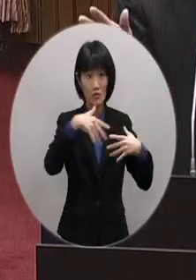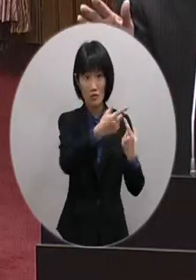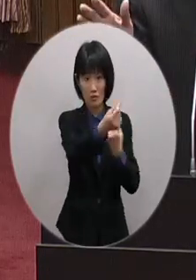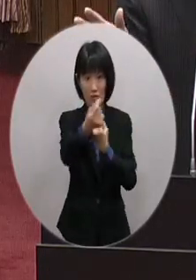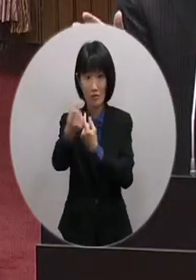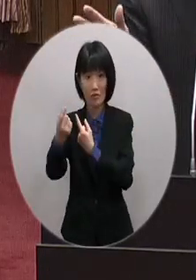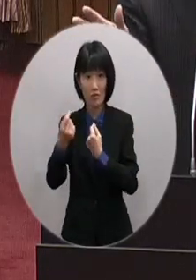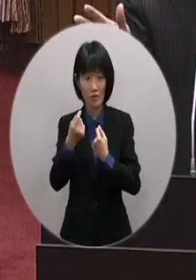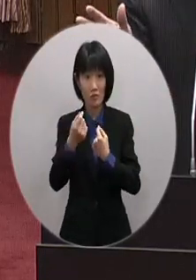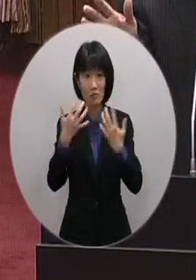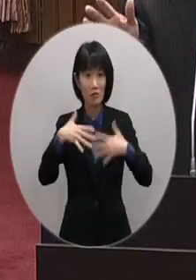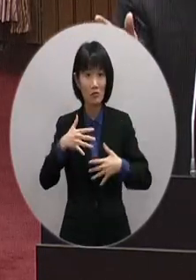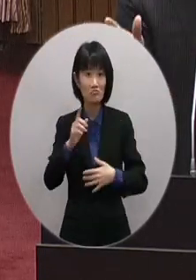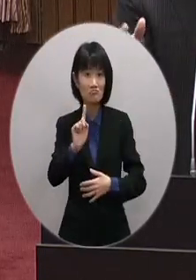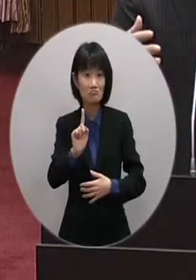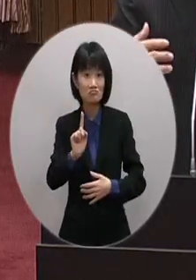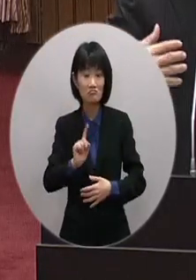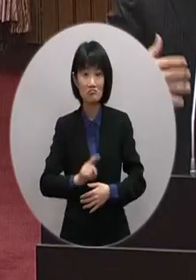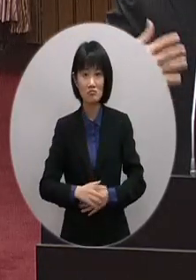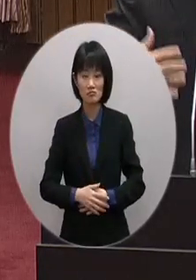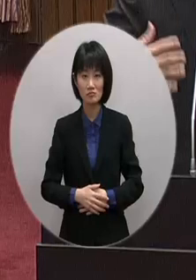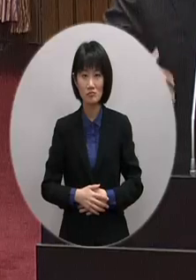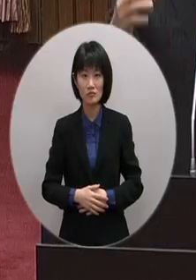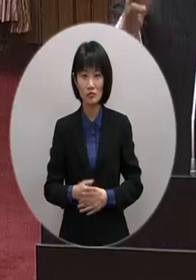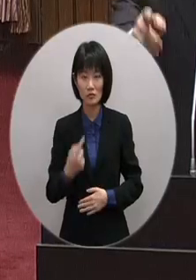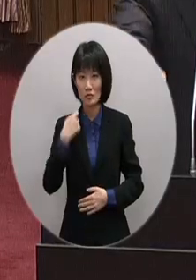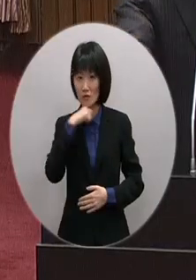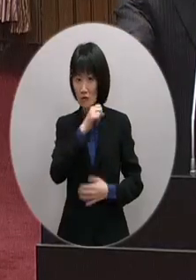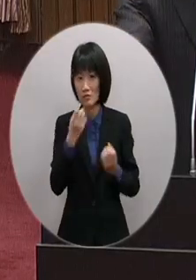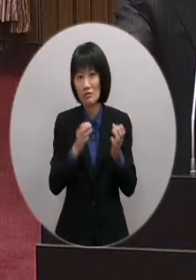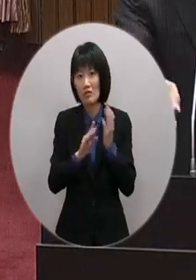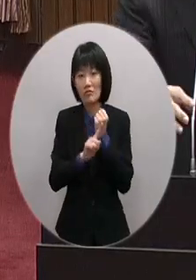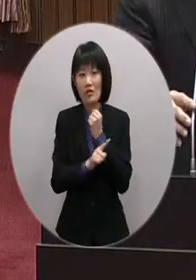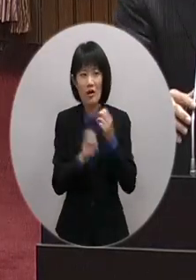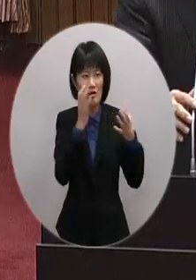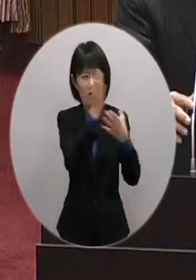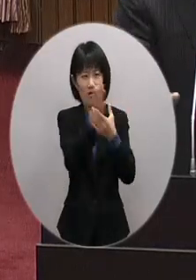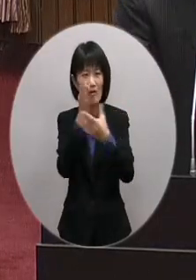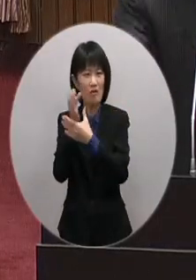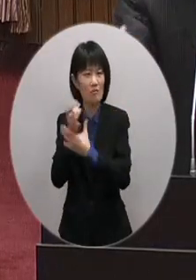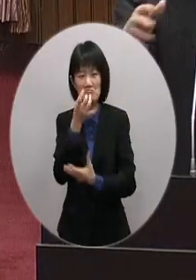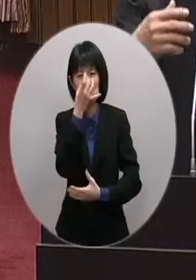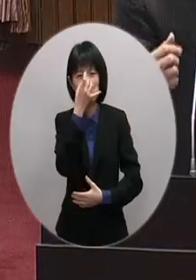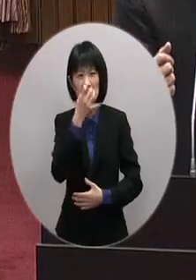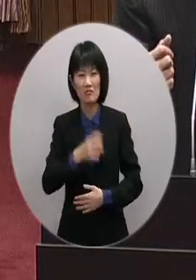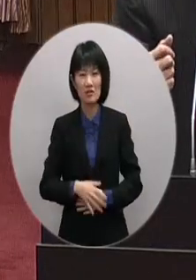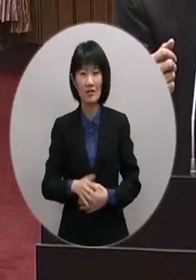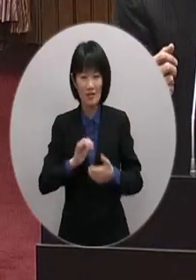用，这个他们我们台湾没有办法直接去投资了哈， 对， 他